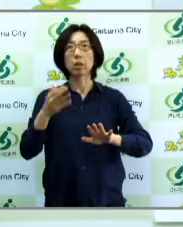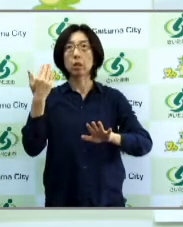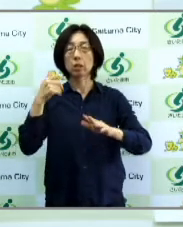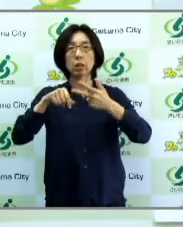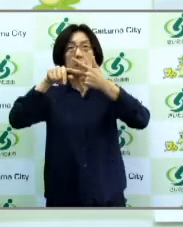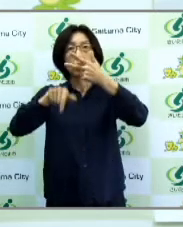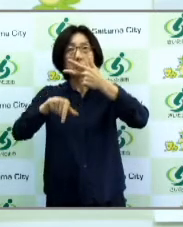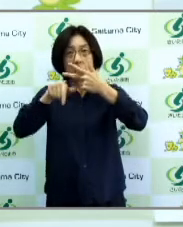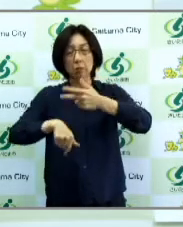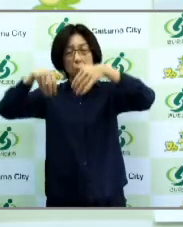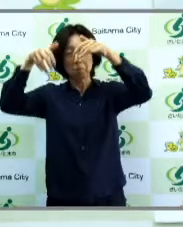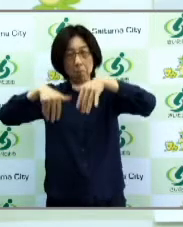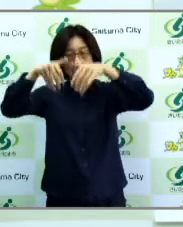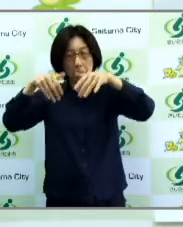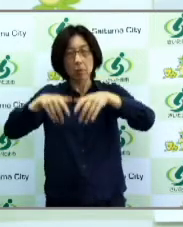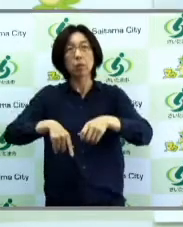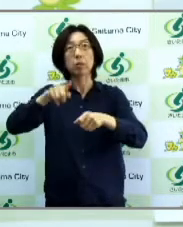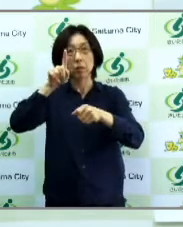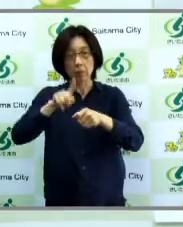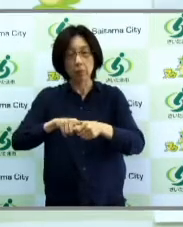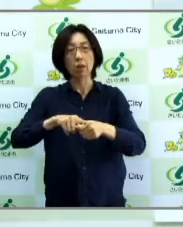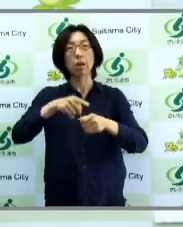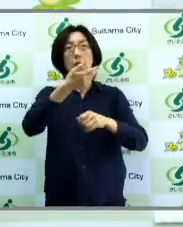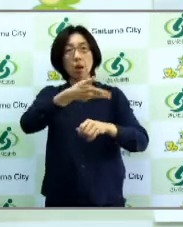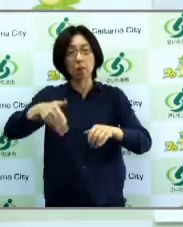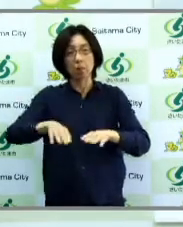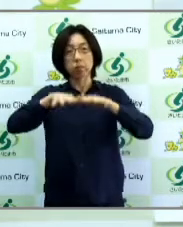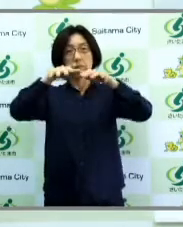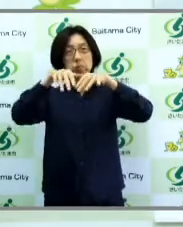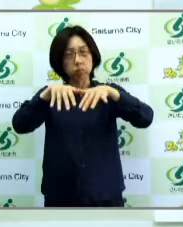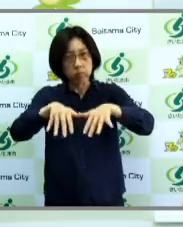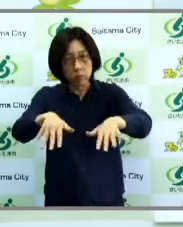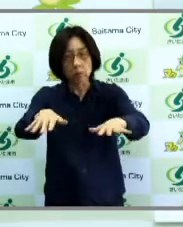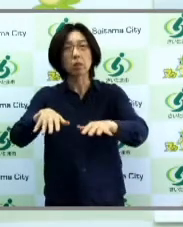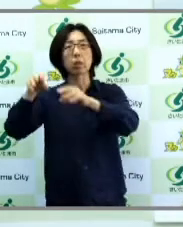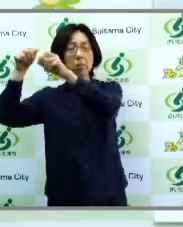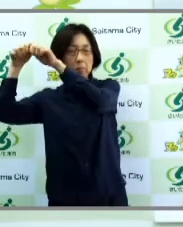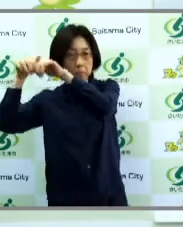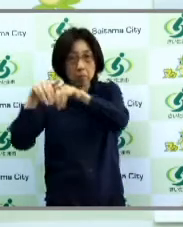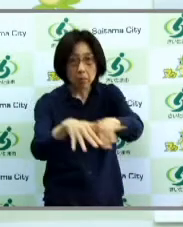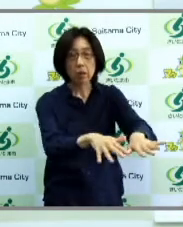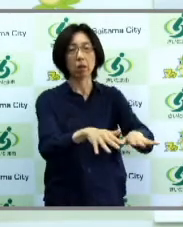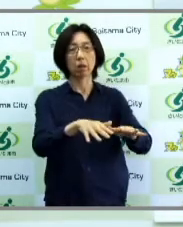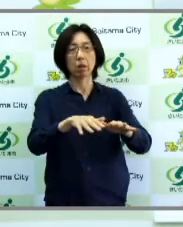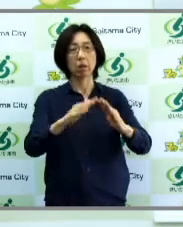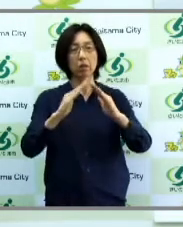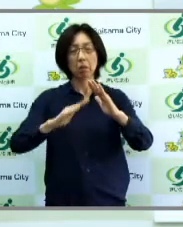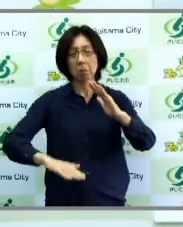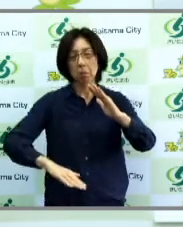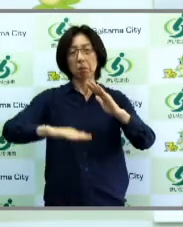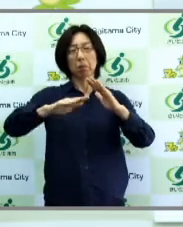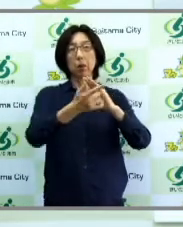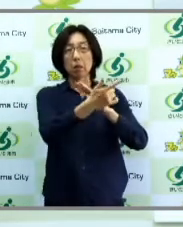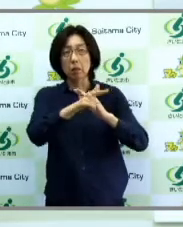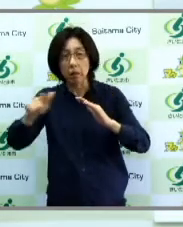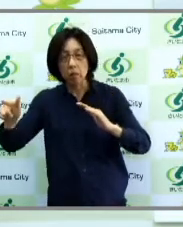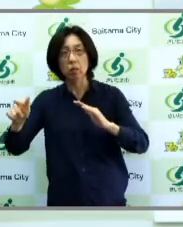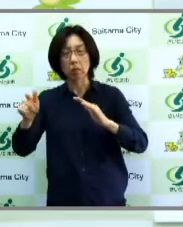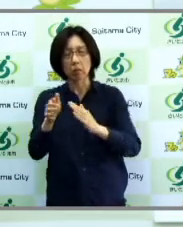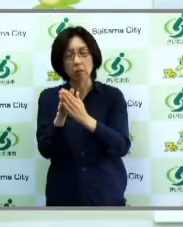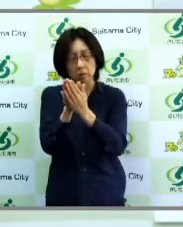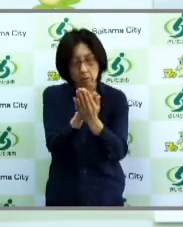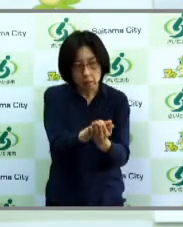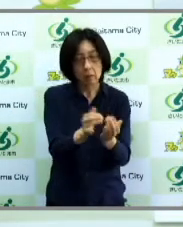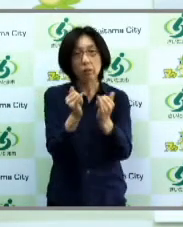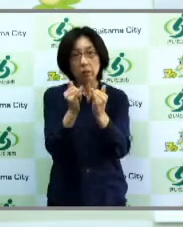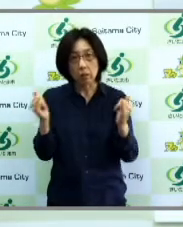各地で河川の氾濫、土砂災害、低地の浸水などが発生し、多くの死者、行方不